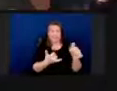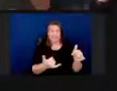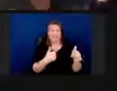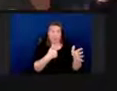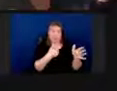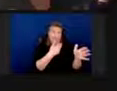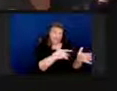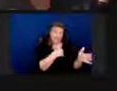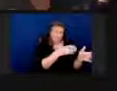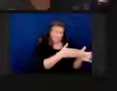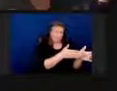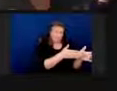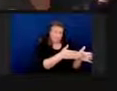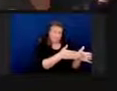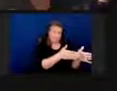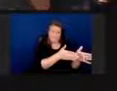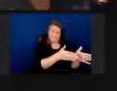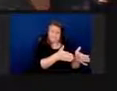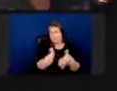في أغسطس،